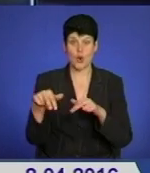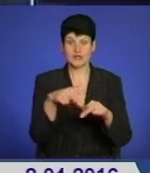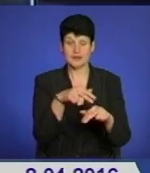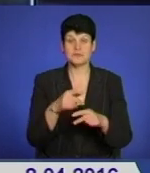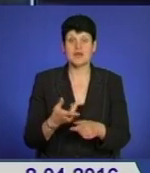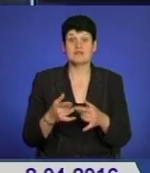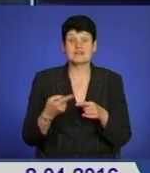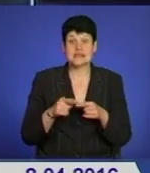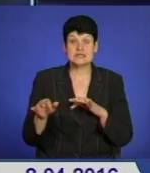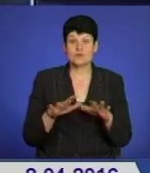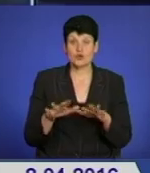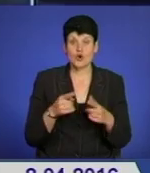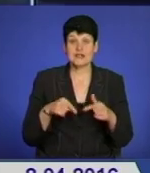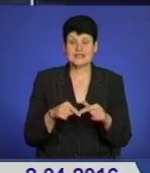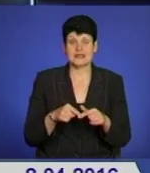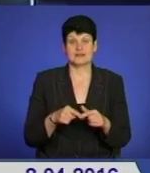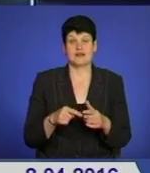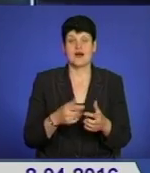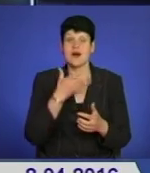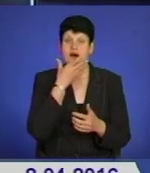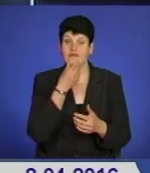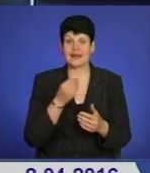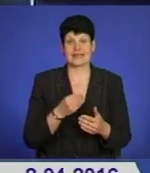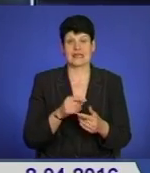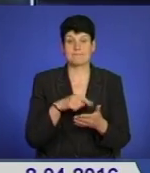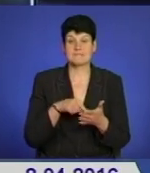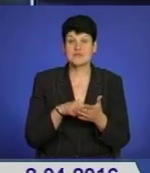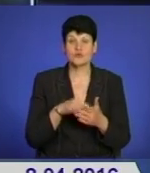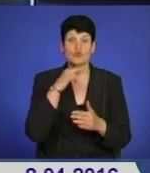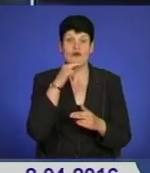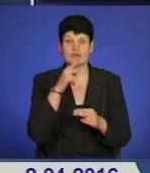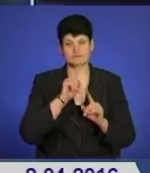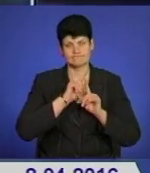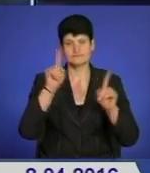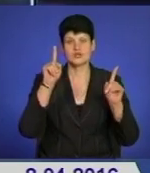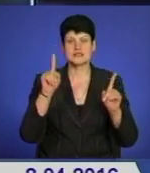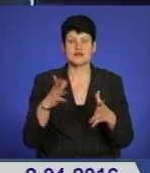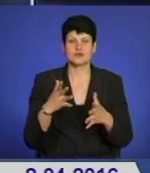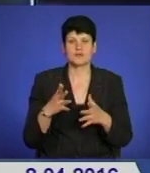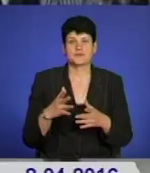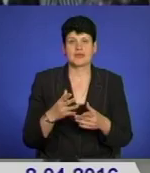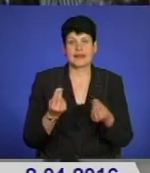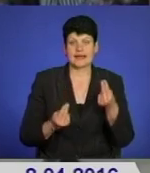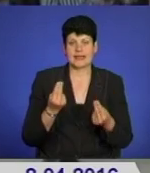організатори, а це громадська організація «Файне місто», звернули увагу на популяризацію інтелектуальних ігор для молоді.